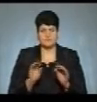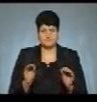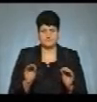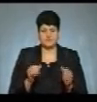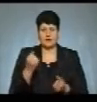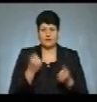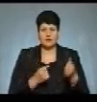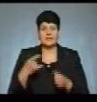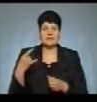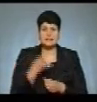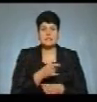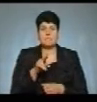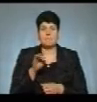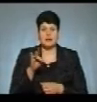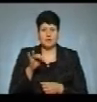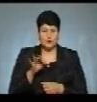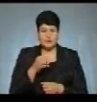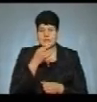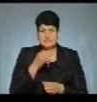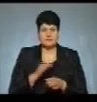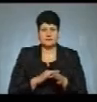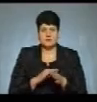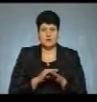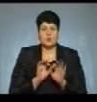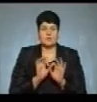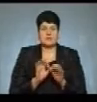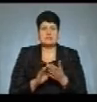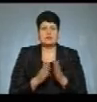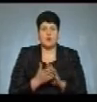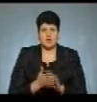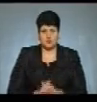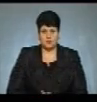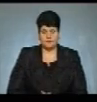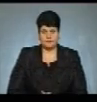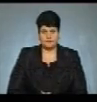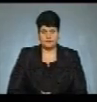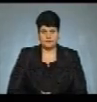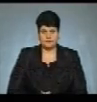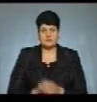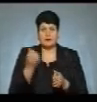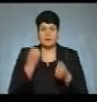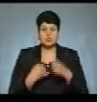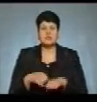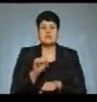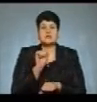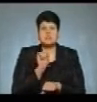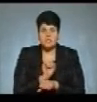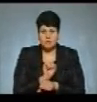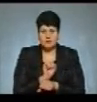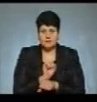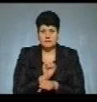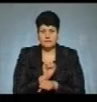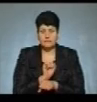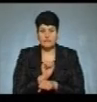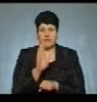Водій таксі Петро, який не назвав свого прізвища, коментує ситуацію. Та машина заглохла, і